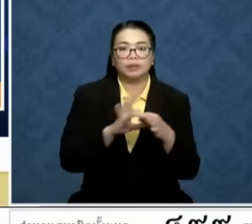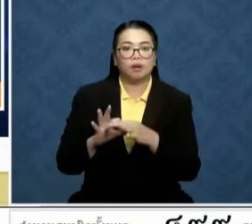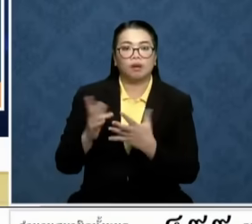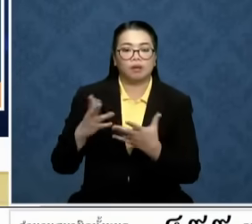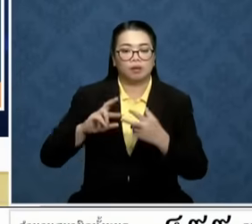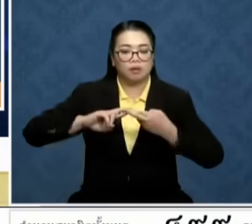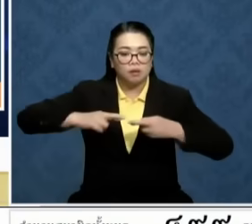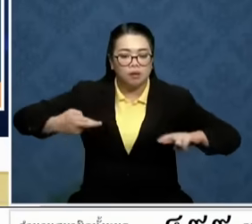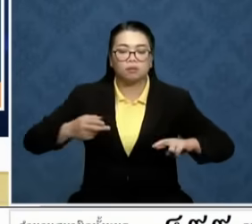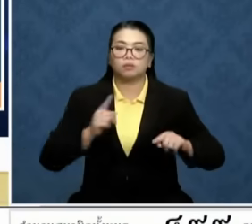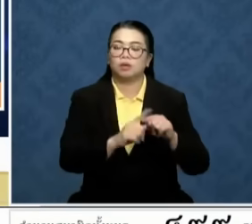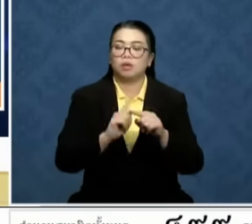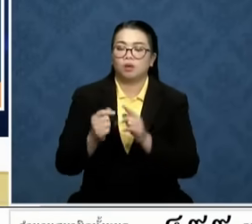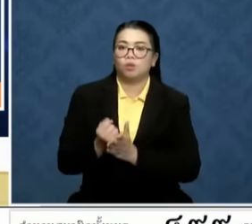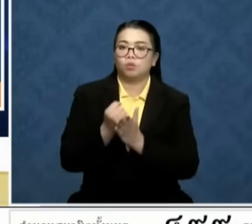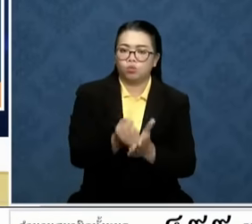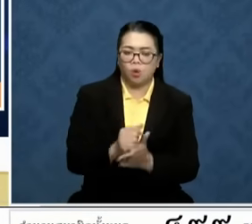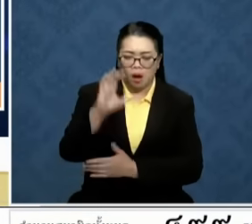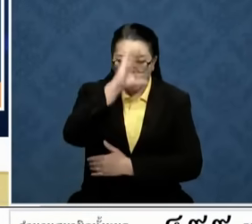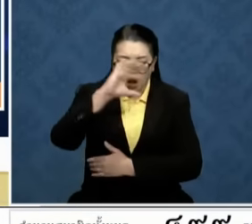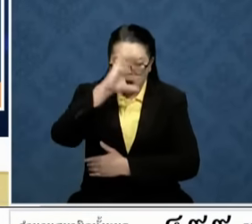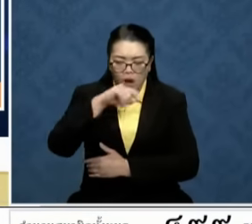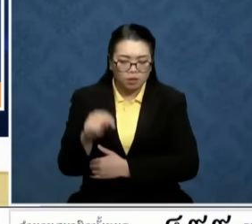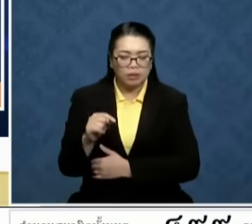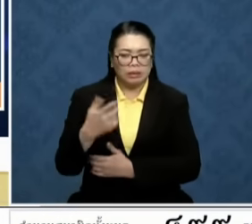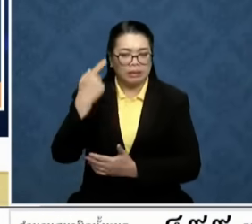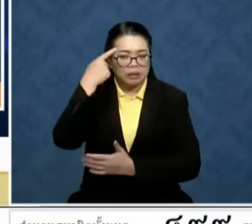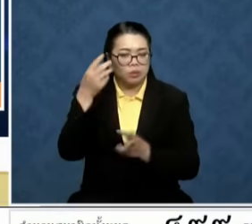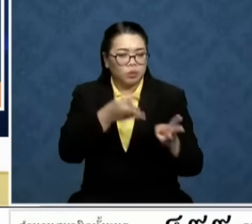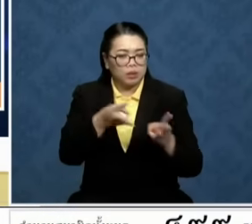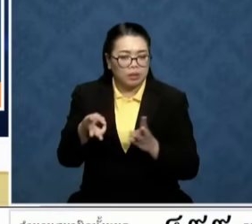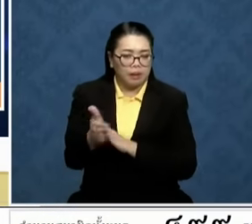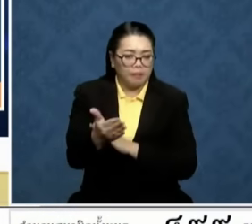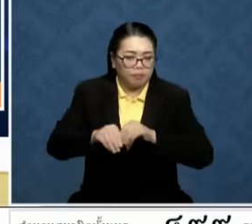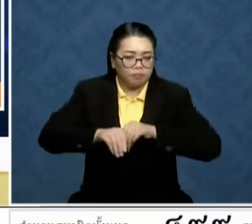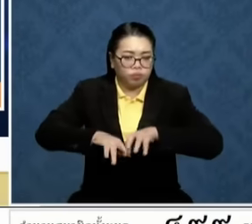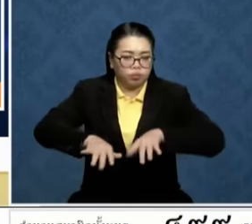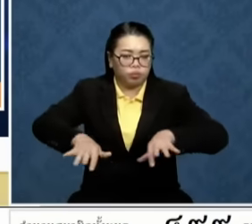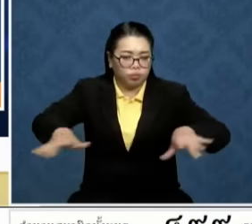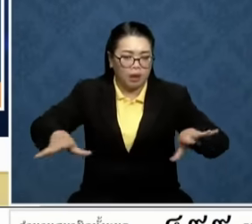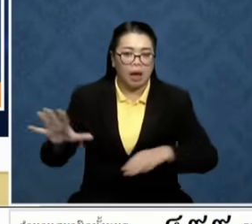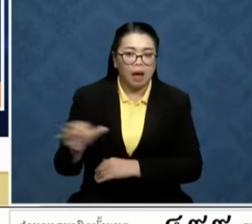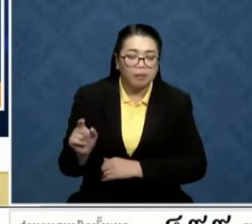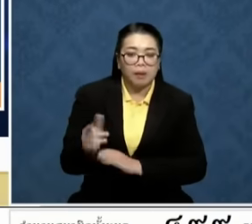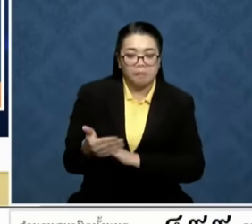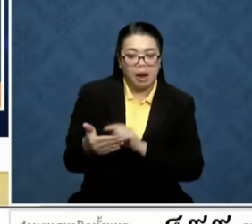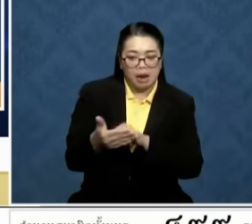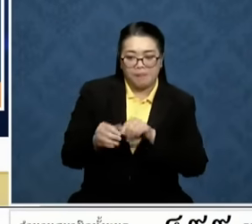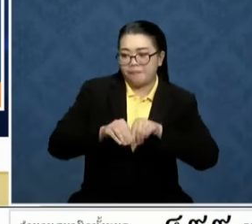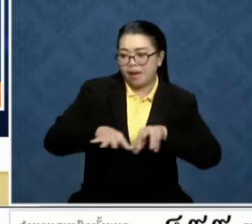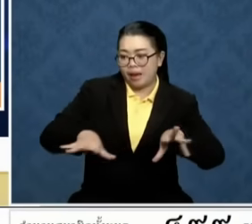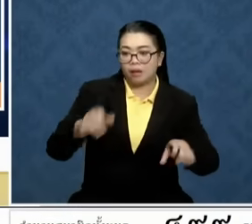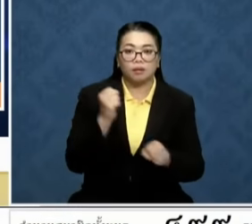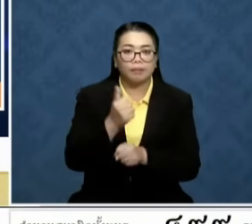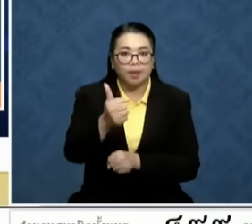เรื่องของพันธุกรรมเนี่ยมันจะช่วยหาต้นต่อเส้นทางการแพร่ระบาดและก็แหล่งที่มาของไอ้ปลาที่มันระบาดได้อยู่หรือ